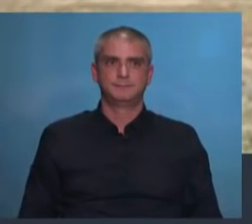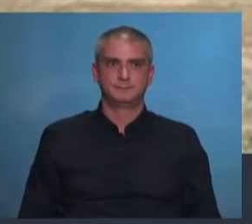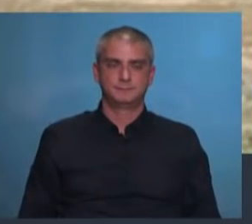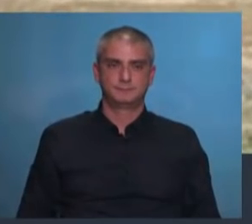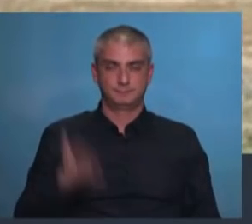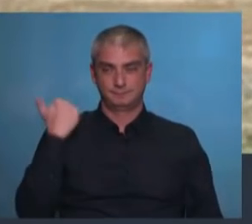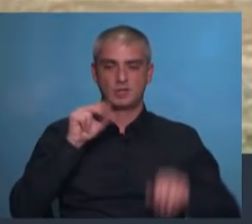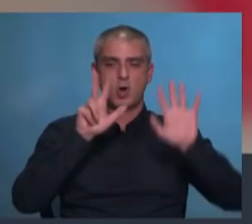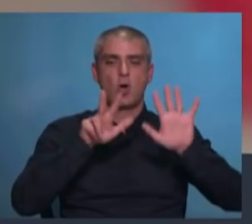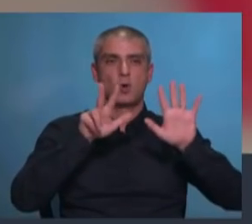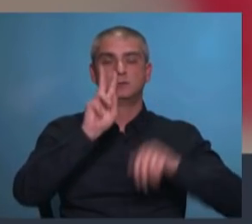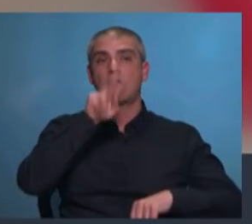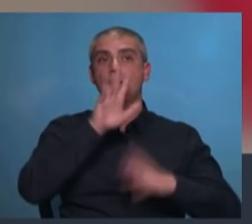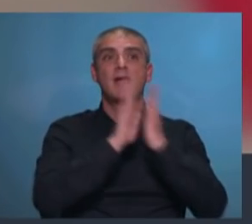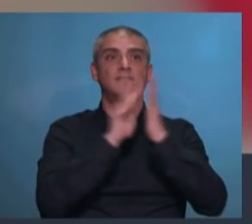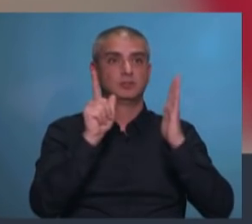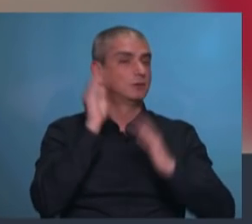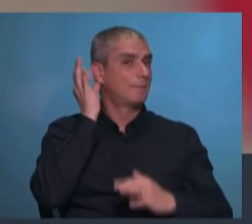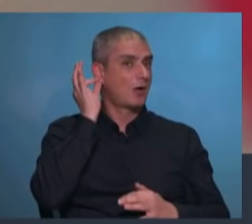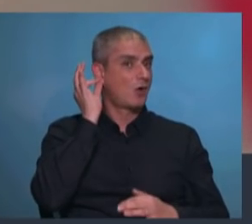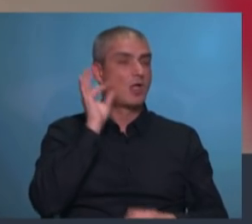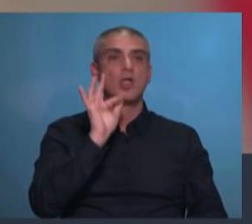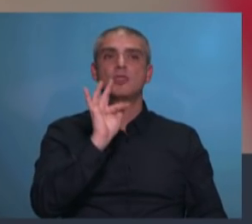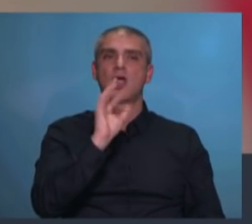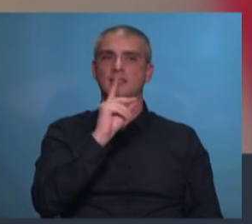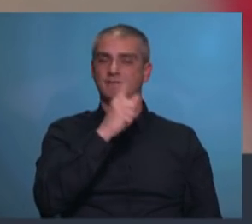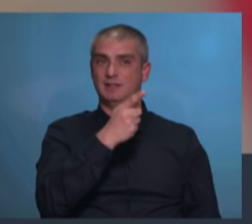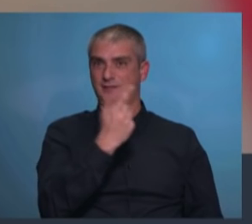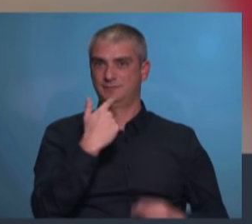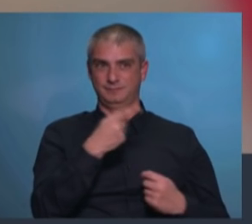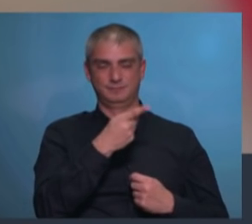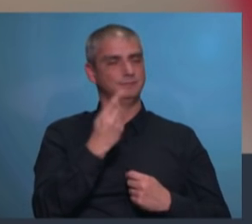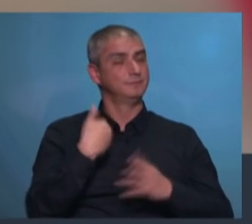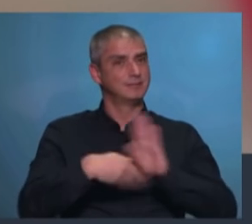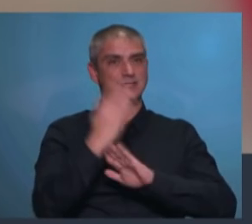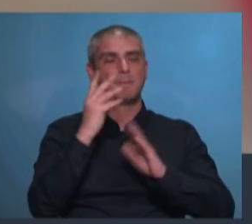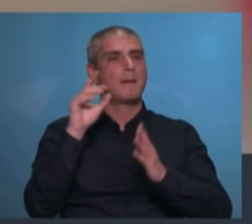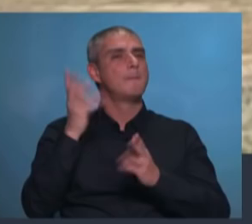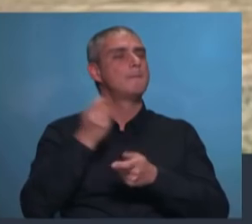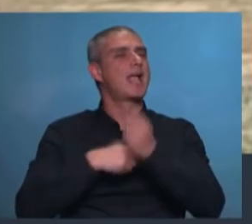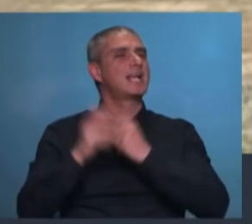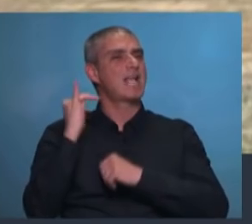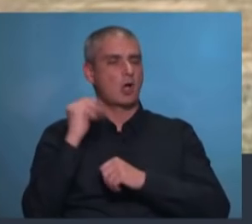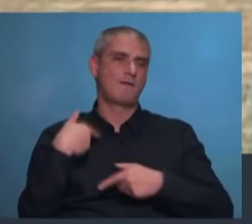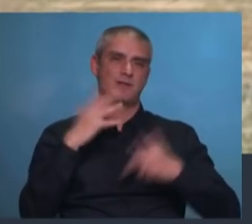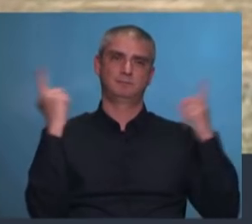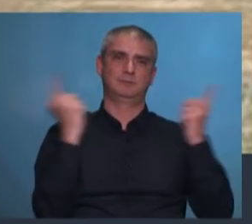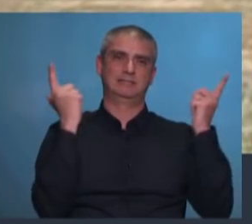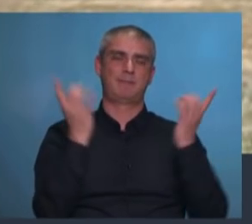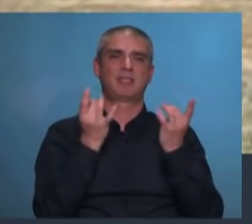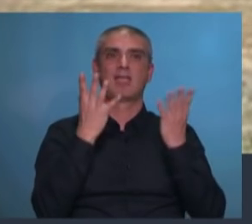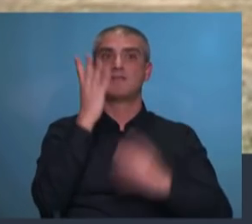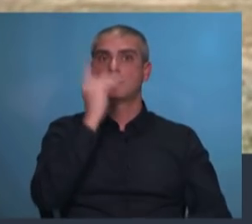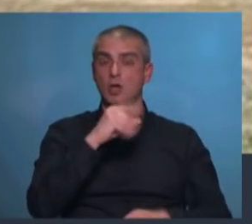באוגוסט 2017 יצאה תוהר דוד, עתודאית בת 19 מבאר יעקב, למסיבת טבע בדרום.